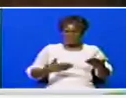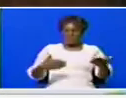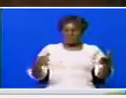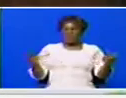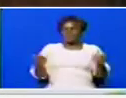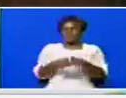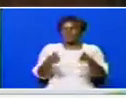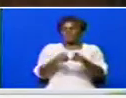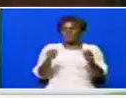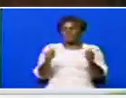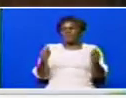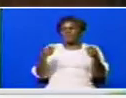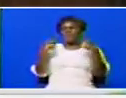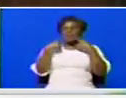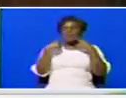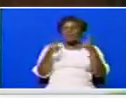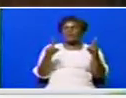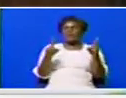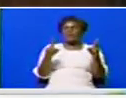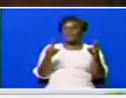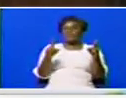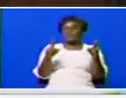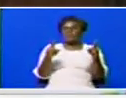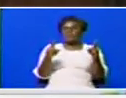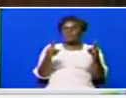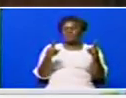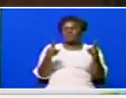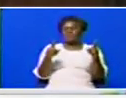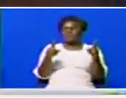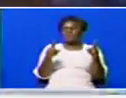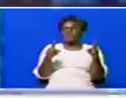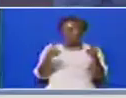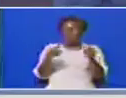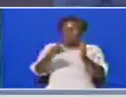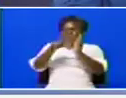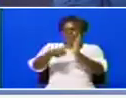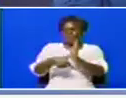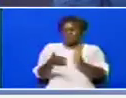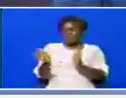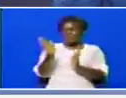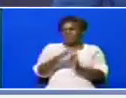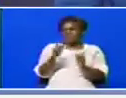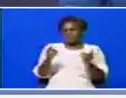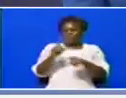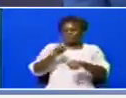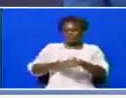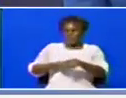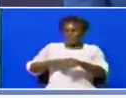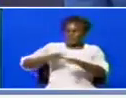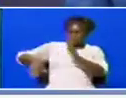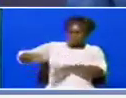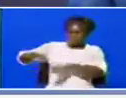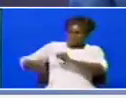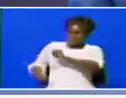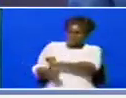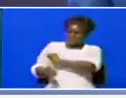kama walivyotangaza na kuahidi wana IEBC, Zubeida. Naam, na tutakuwa tukirejea kwako Loft muda usimuda uweze kutueleza mengi